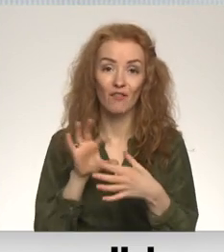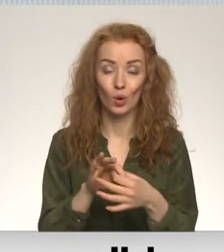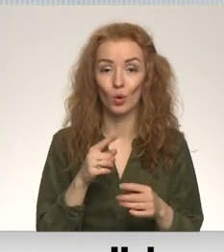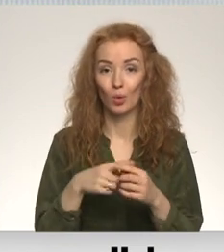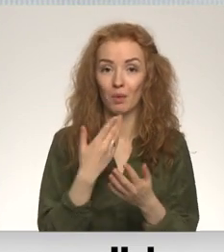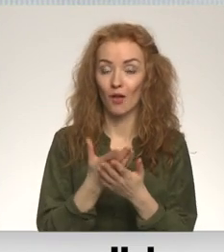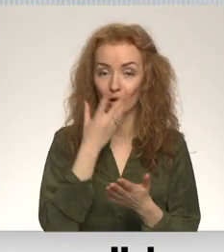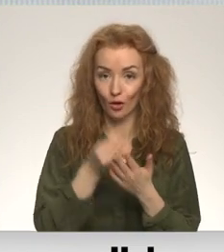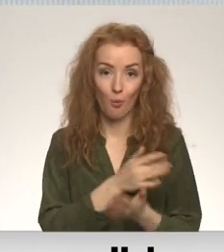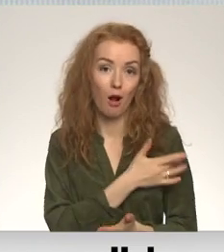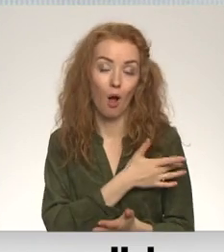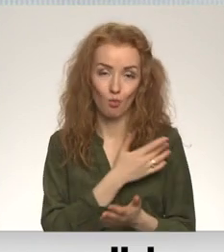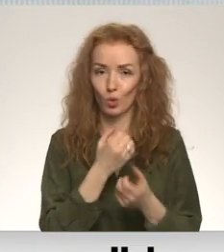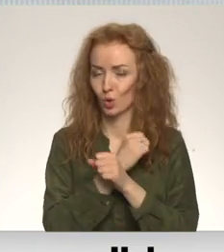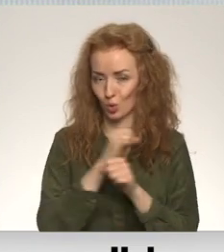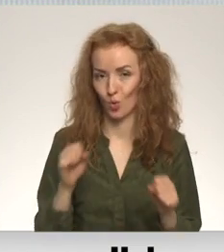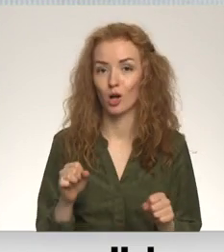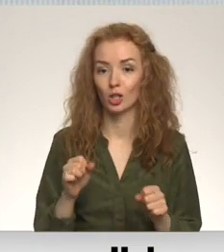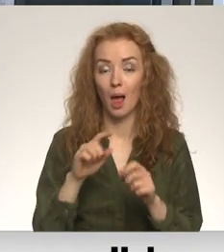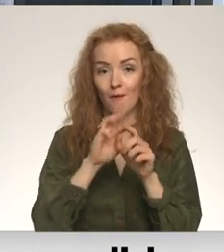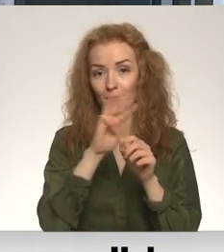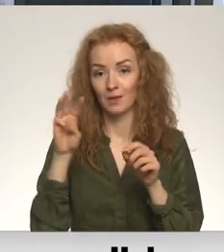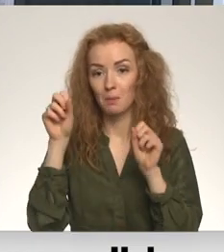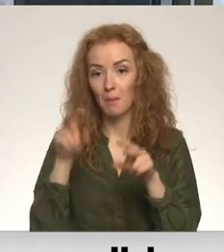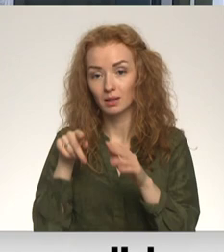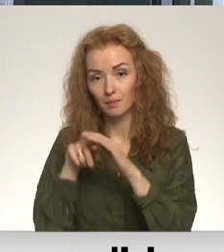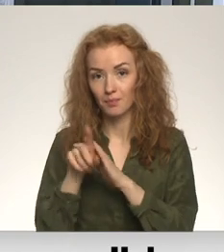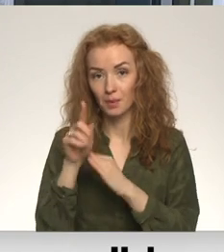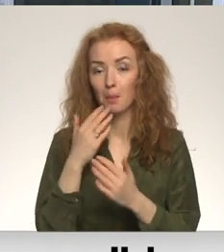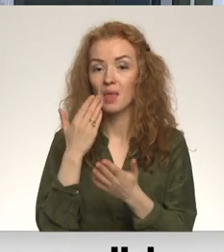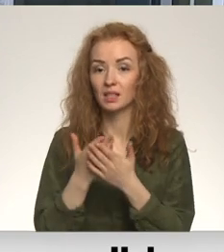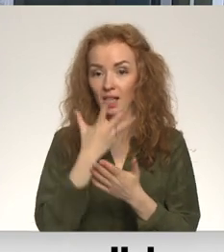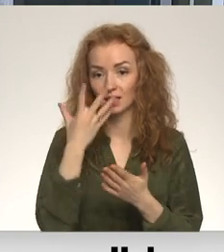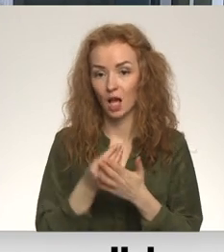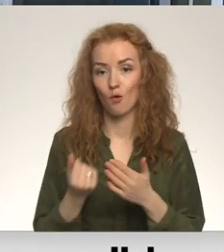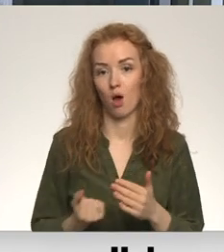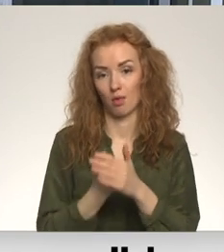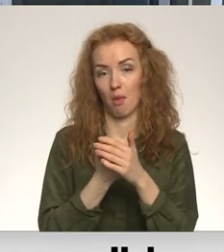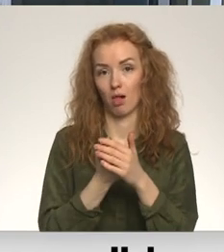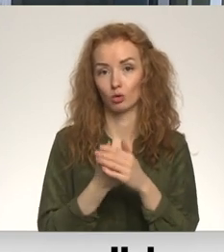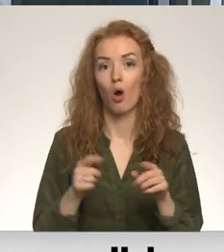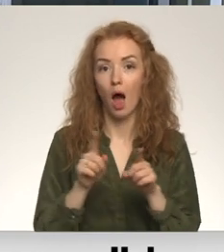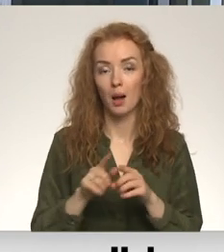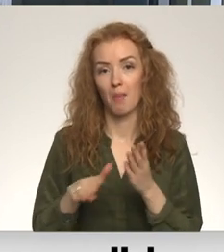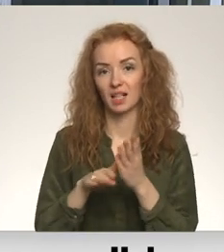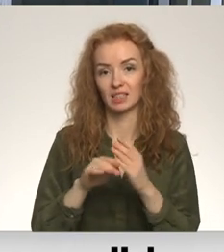savu pakalpojumu, aicināts to darīt. Lapā ir īpaša vieta, piesaki savu atbalstu, arī palīdzības sniedzējiem.